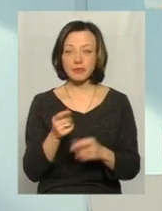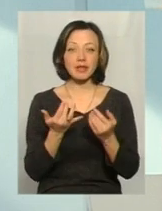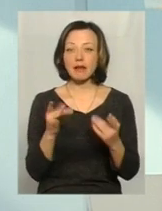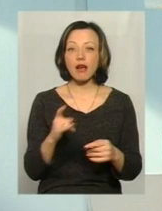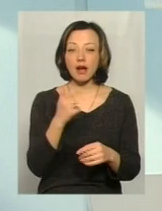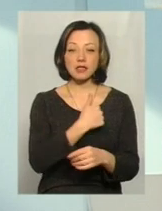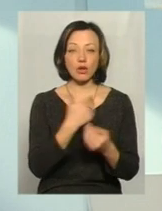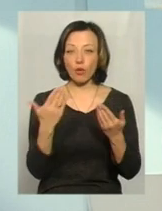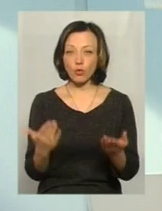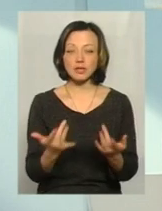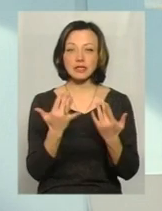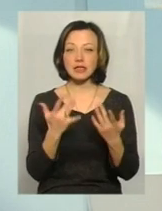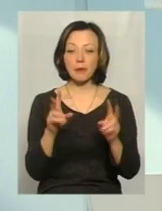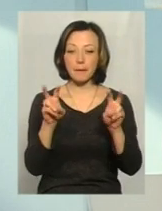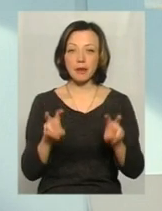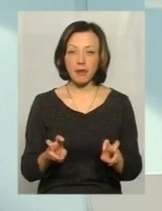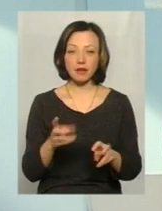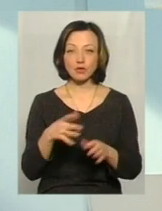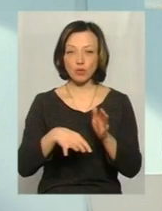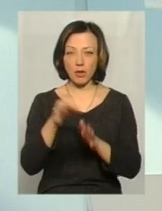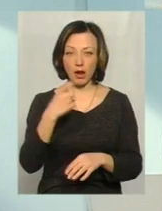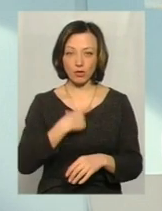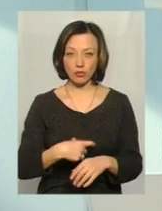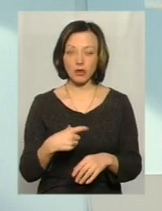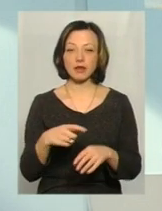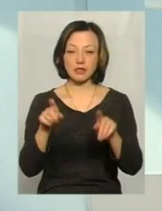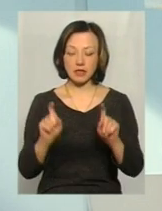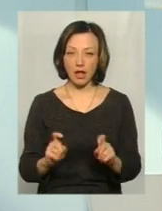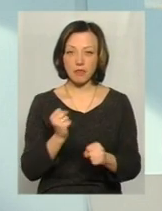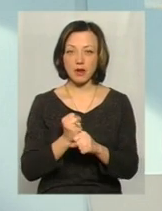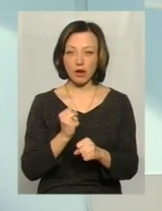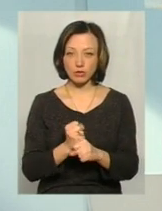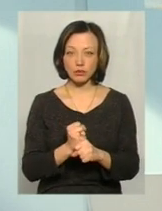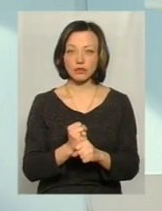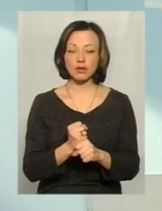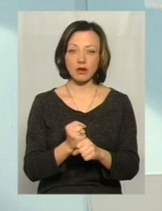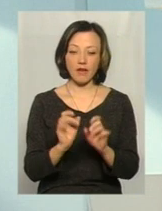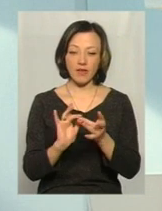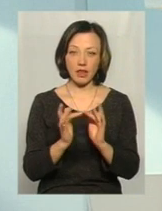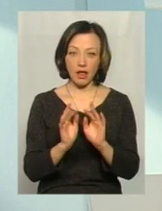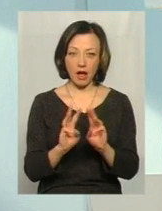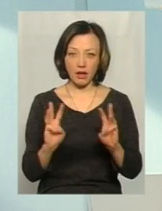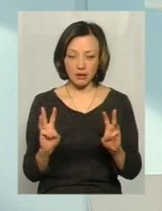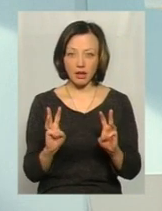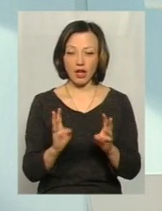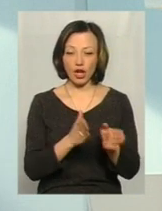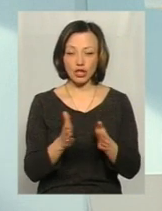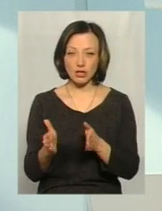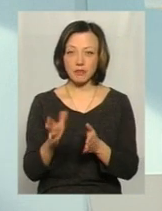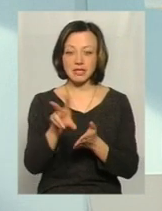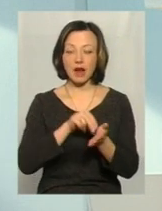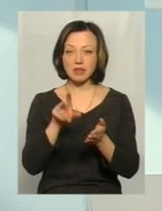скільки вона хоче, і стільки предметів, які вона собі обирає. Вона сідає і працює в онлайн-режимі з зразками тестових завдань. Тому